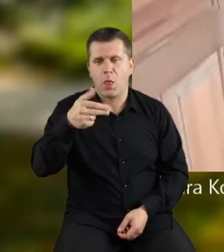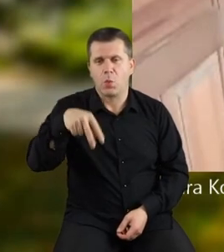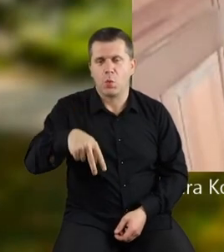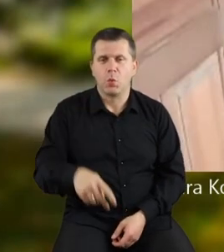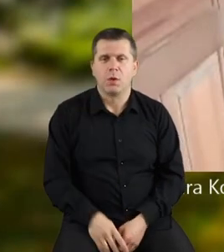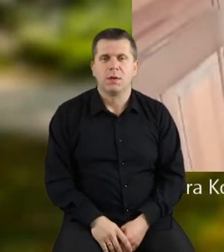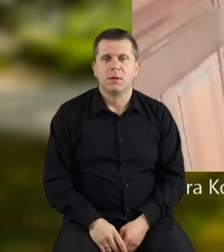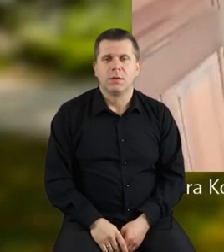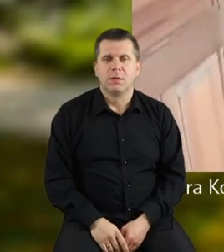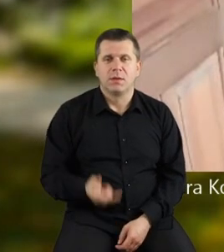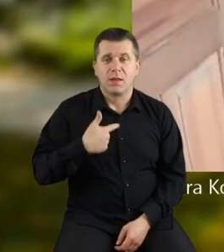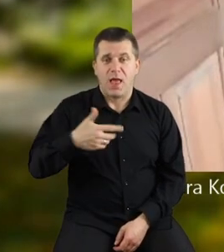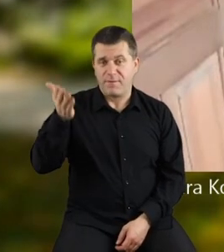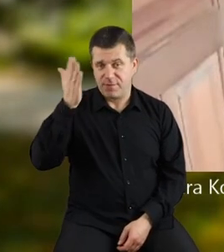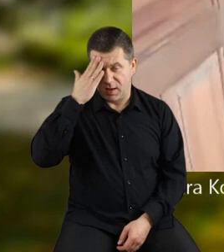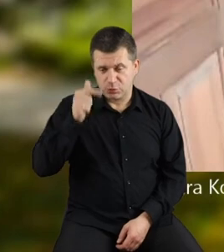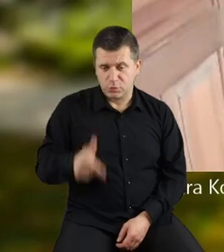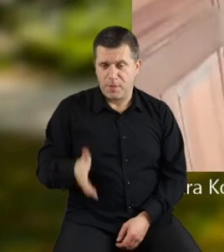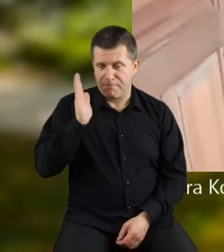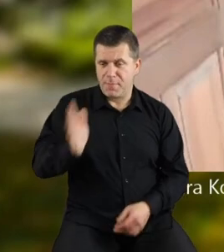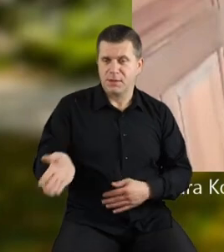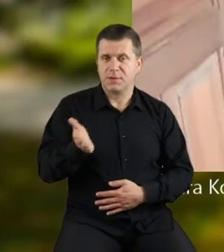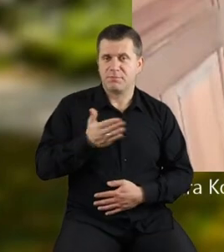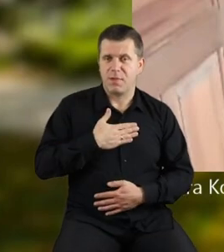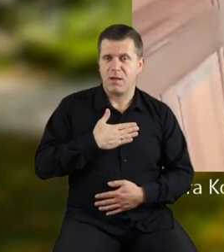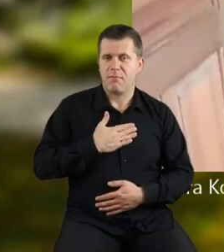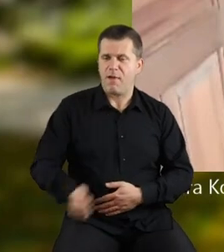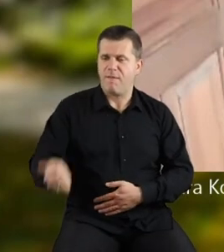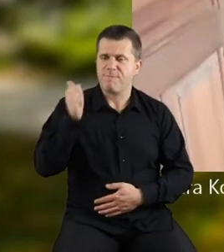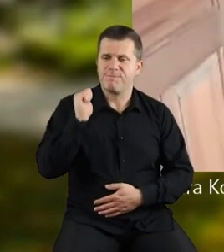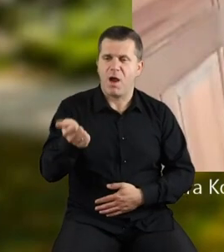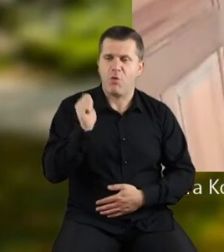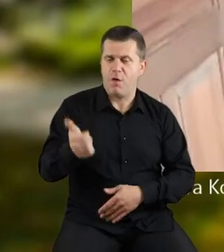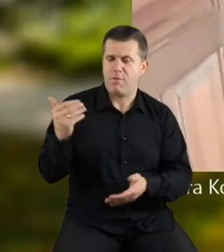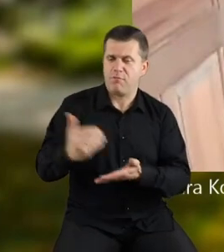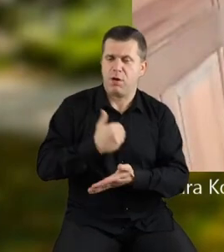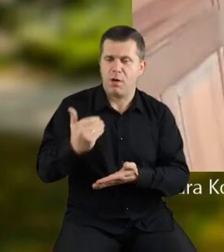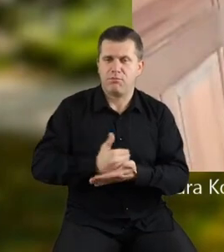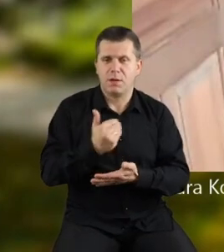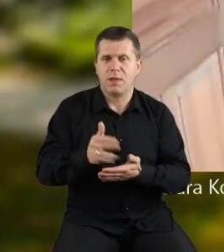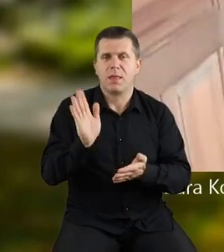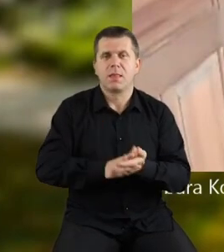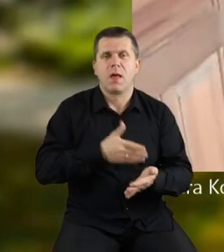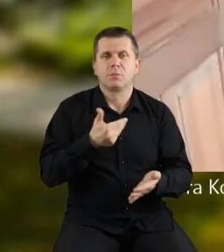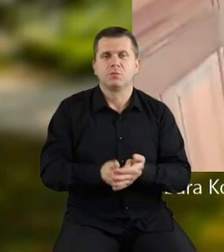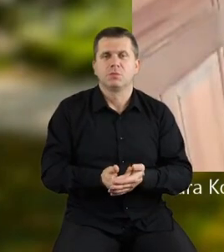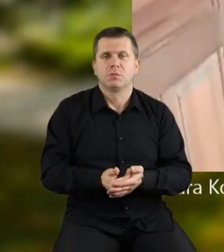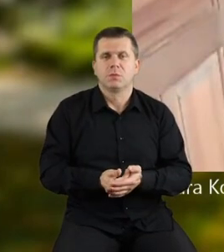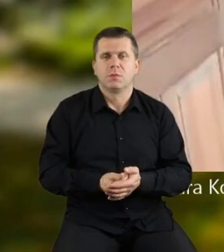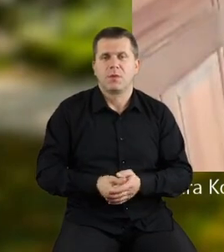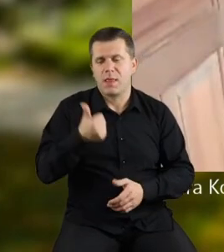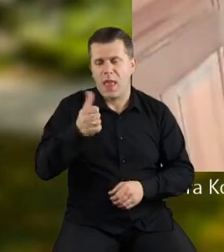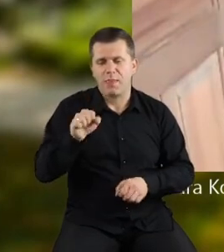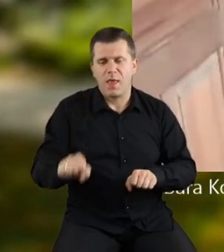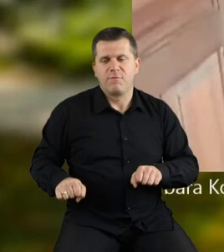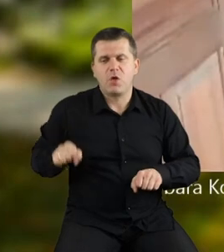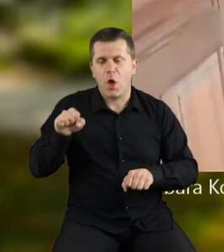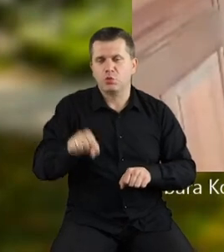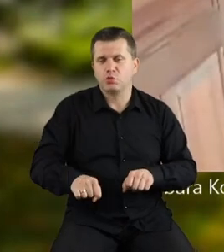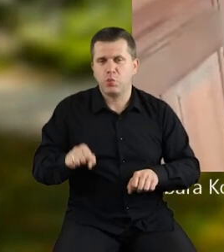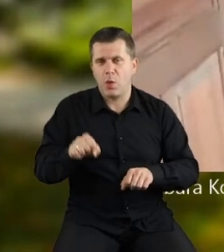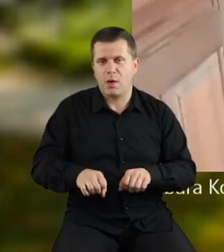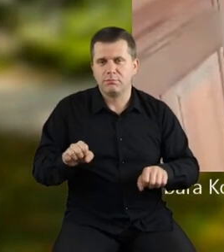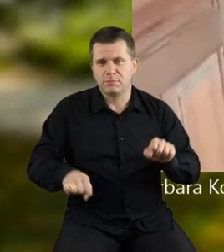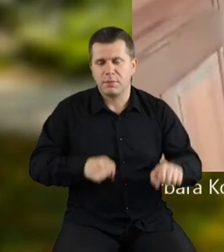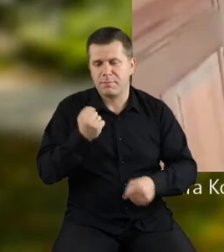swoje kanu. I wiedziałam, że tutaj będę miała fachową pomoc, jeżeli chodzi na przykład nawet o to jedno